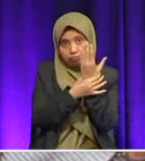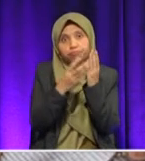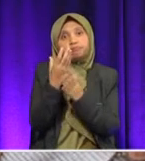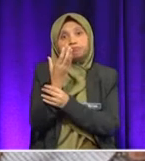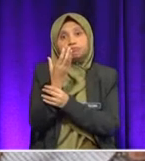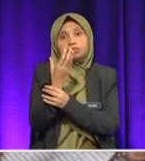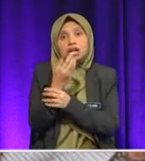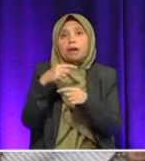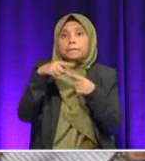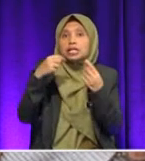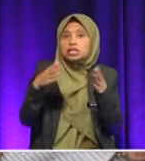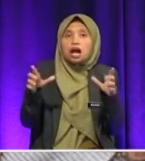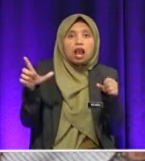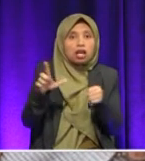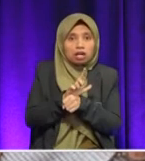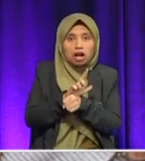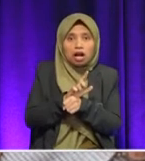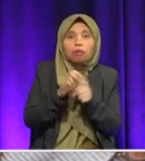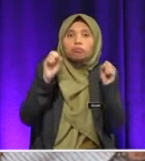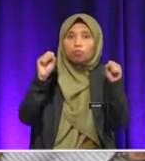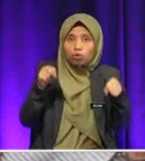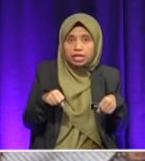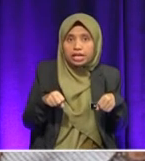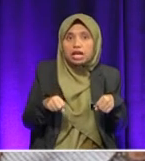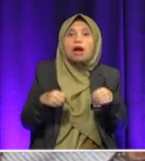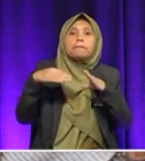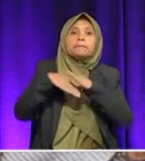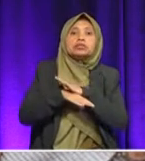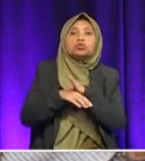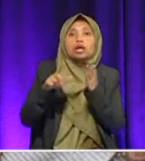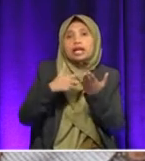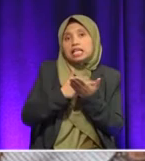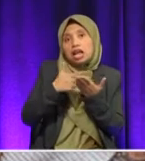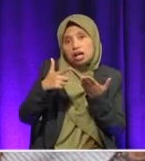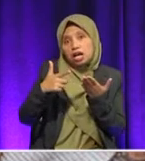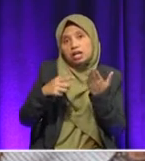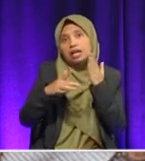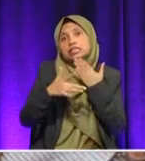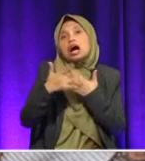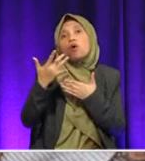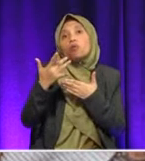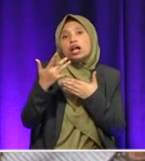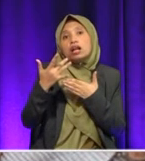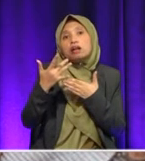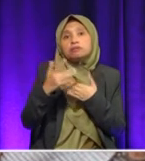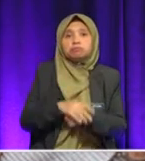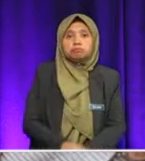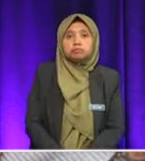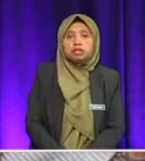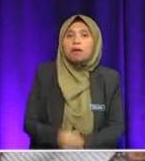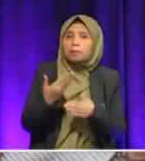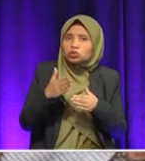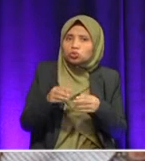dan lengkap saja process to murid-murid boleh masukkan lakaran awal pakaian bila dah dapat pakaian yang kita